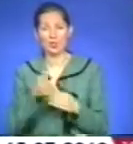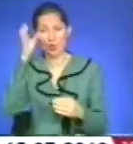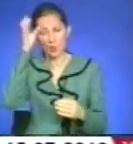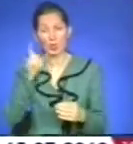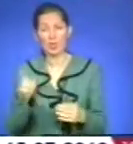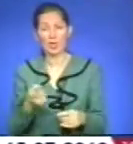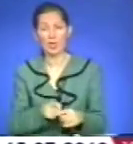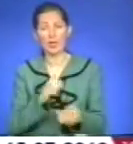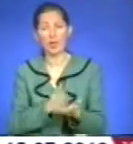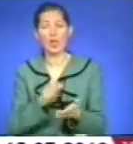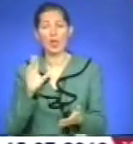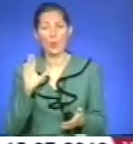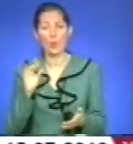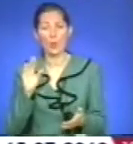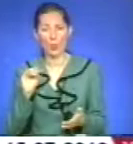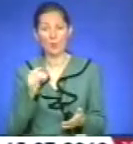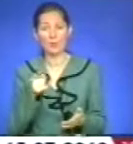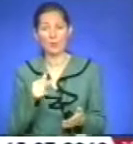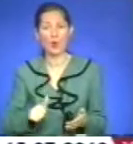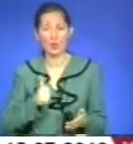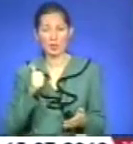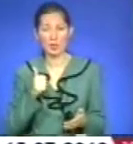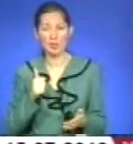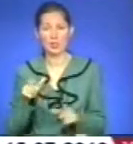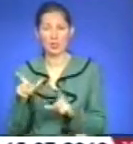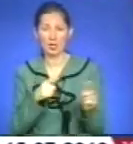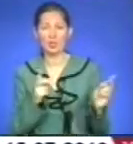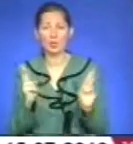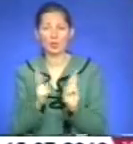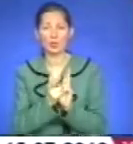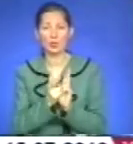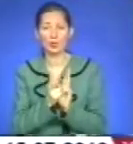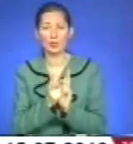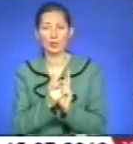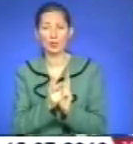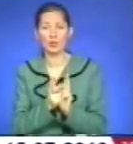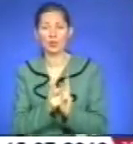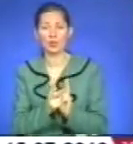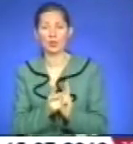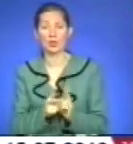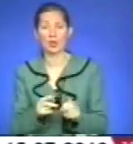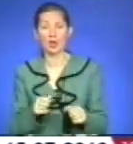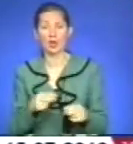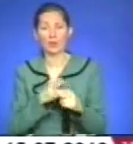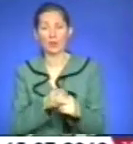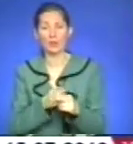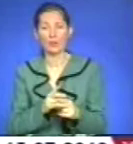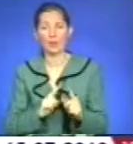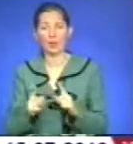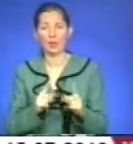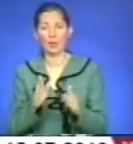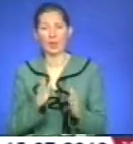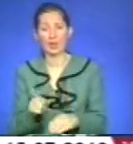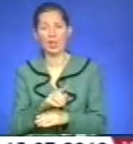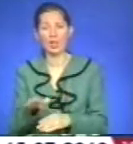які мають перепустку, і вони ще цим гордяться, і їде на зустріч. Застопорюємо рух не тільки тут у нас на ватреному полі, а й на